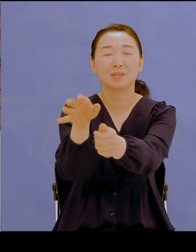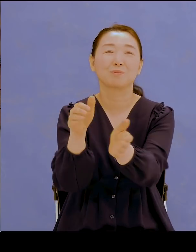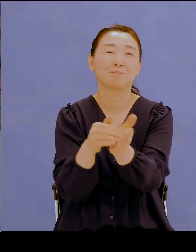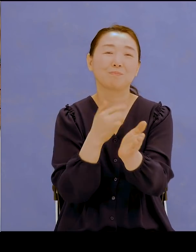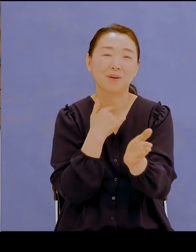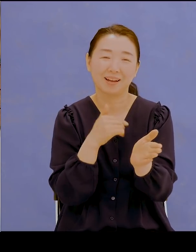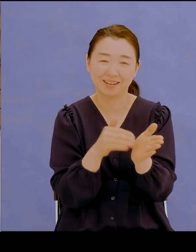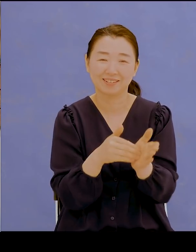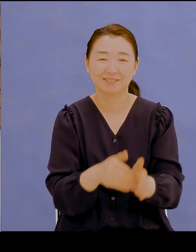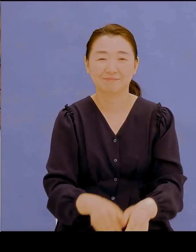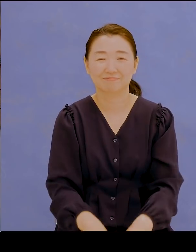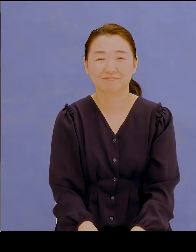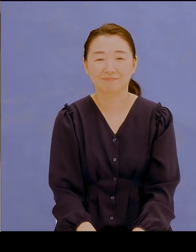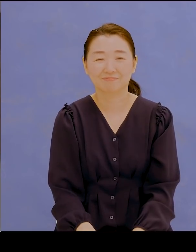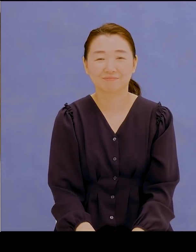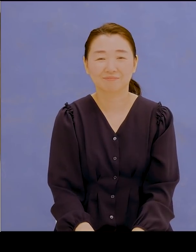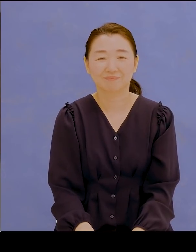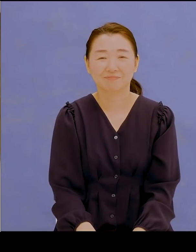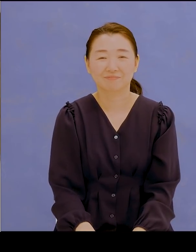굉장히 넓은 분이셨잖아요.